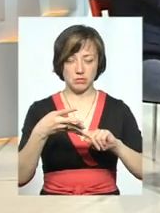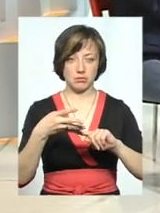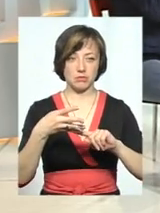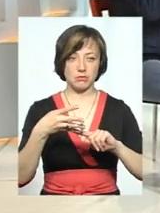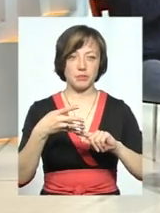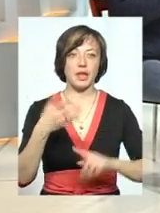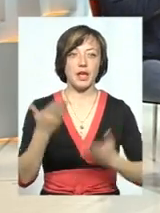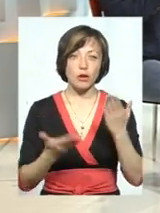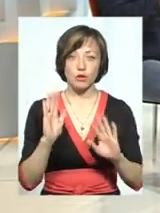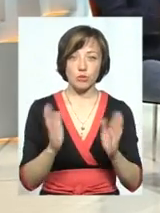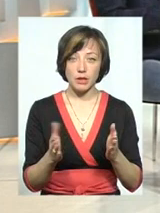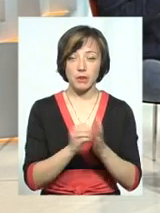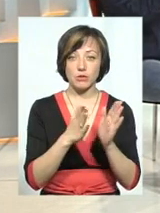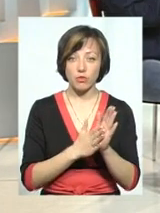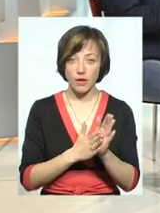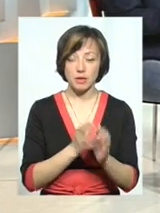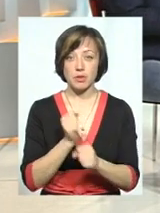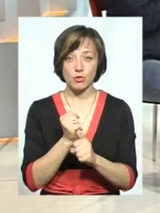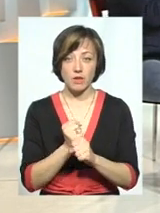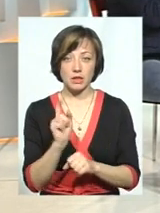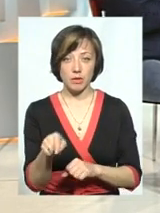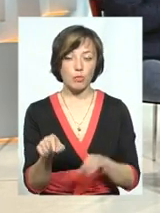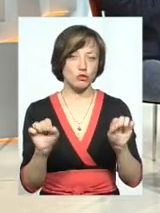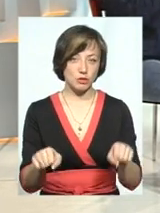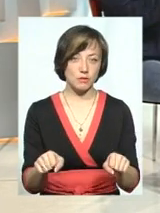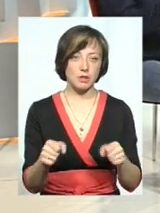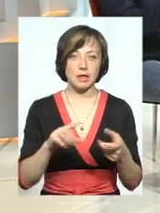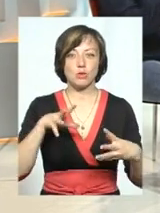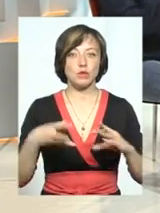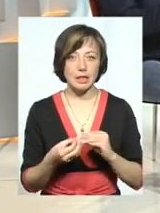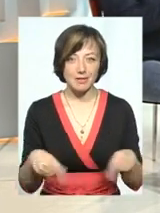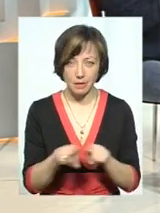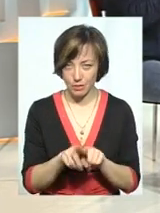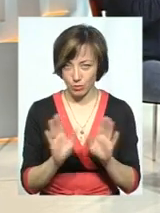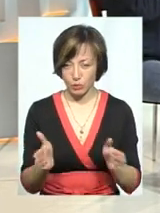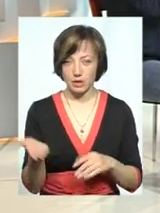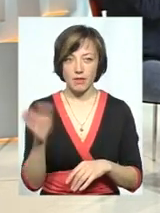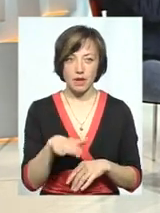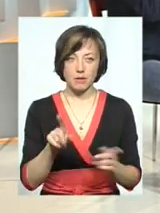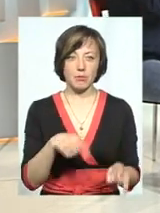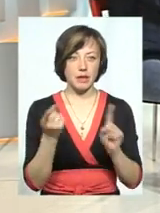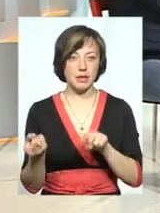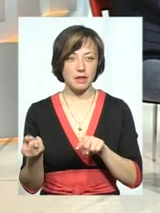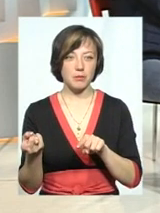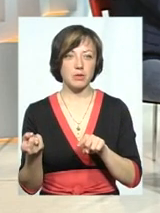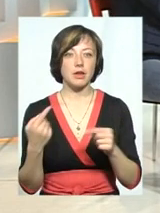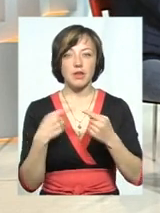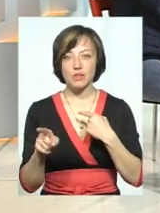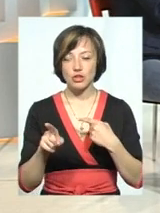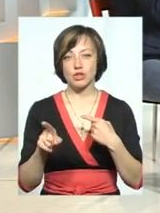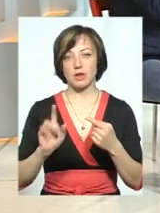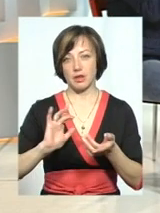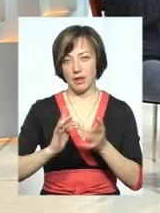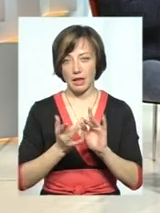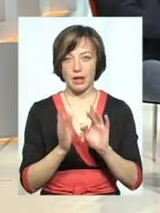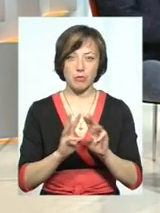така. Якщо ми будемо там реєструватися і там працювати, можливо, будуть такі наслідки. давайте ми перейдемо в альтернативні соцмережі,